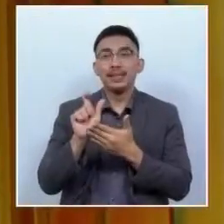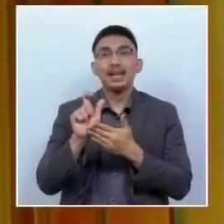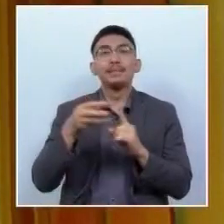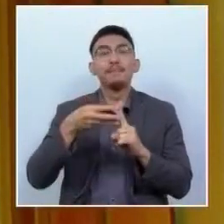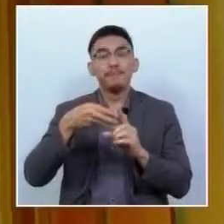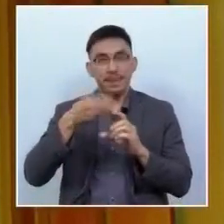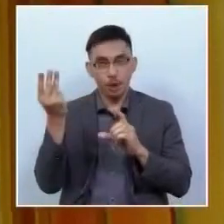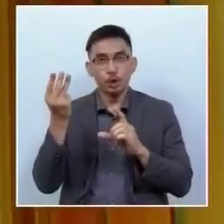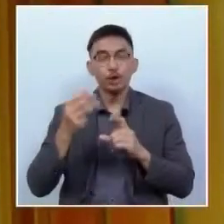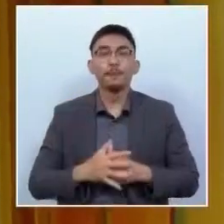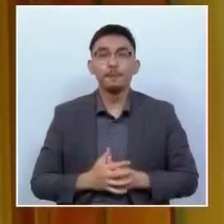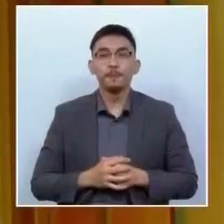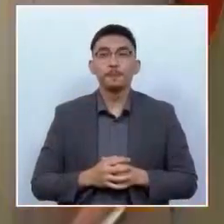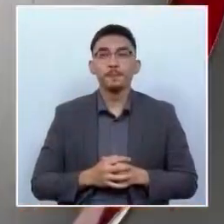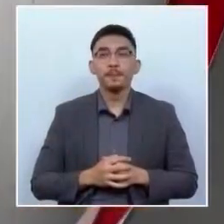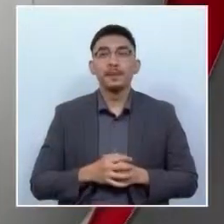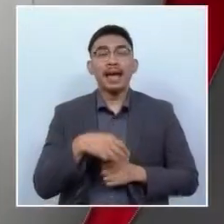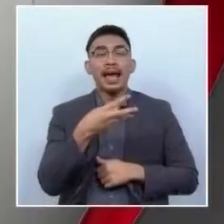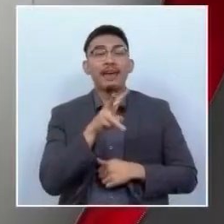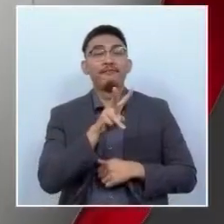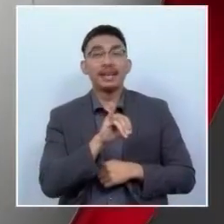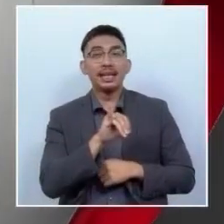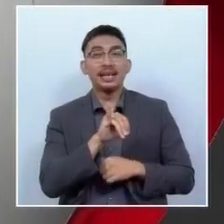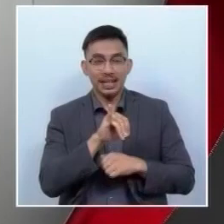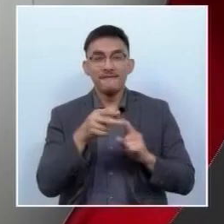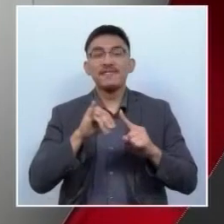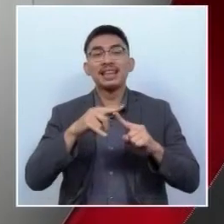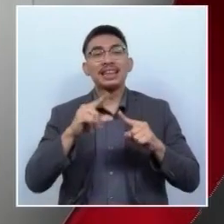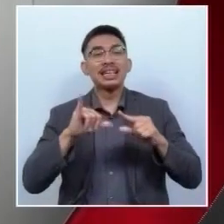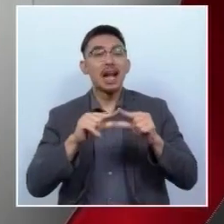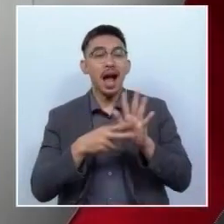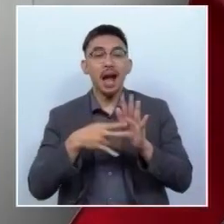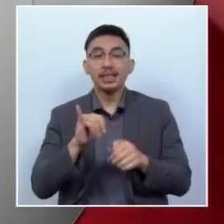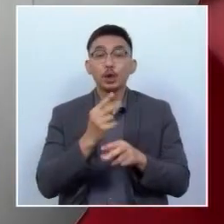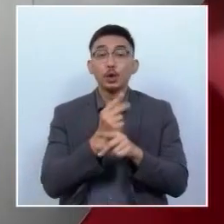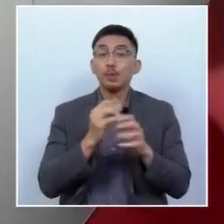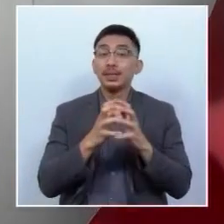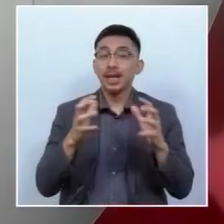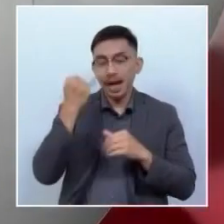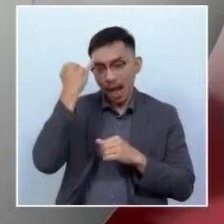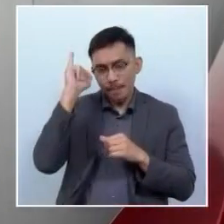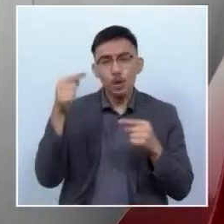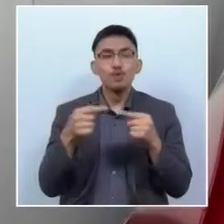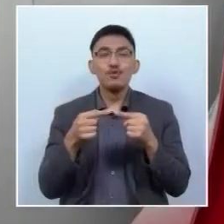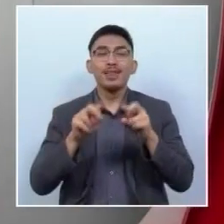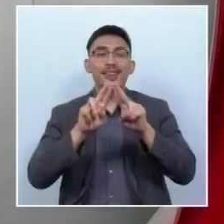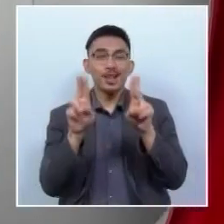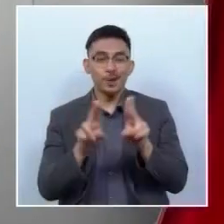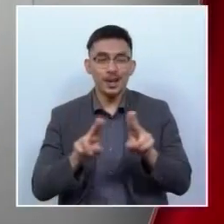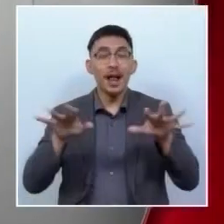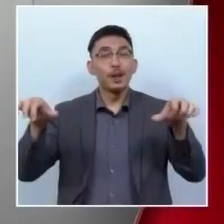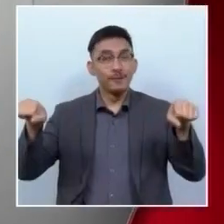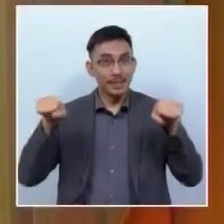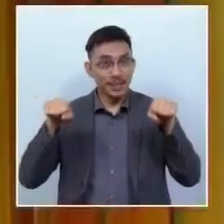Profesor Evi Fitriani PhD, Guru Besar Ilmu Hubungan Internasional Universitas